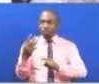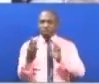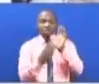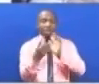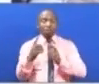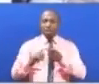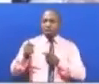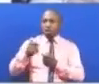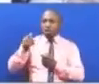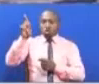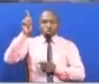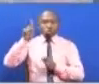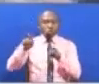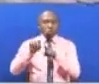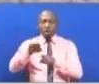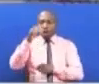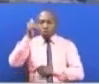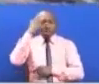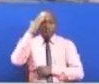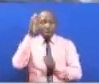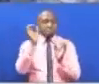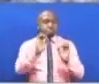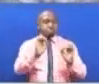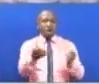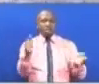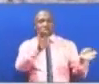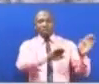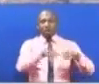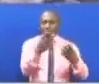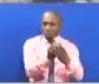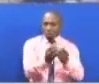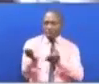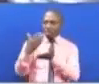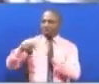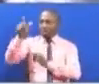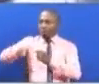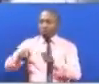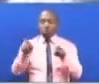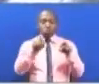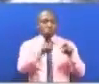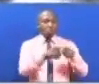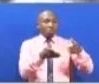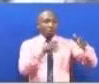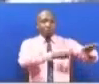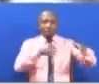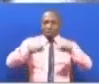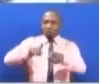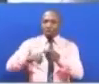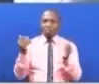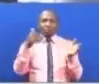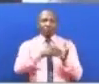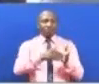ndugu zao ilizikwa. Baadhi ya watu waliopoteza ndugu pamoja na jamaa zao kwenye ajali hiyo wamefika kwenye makaburi